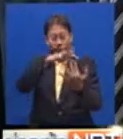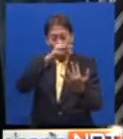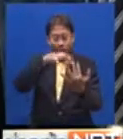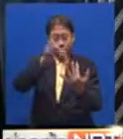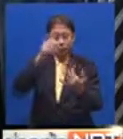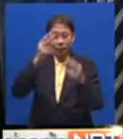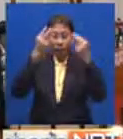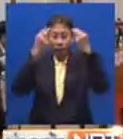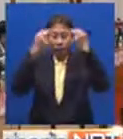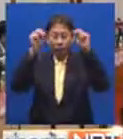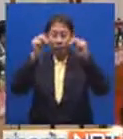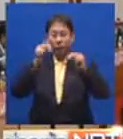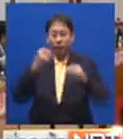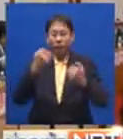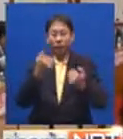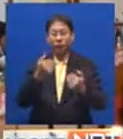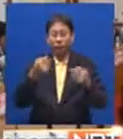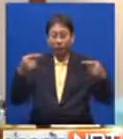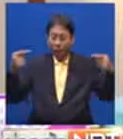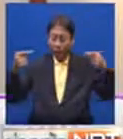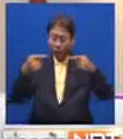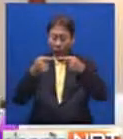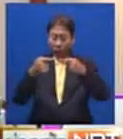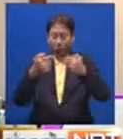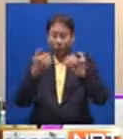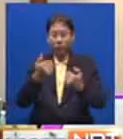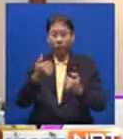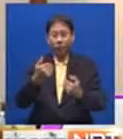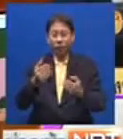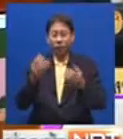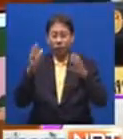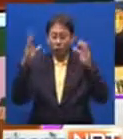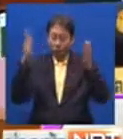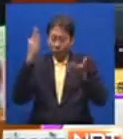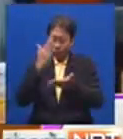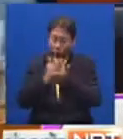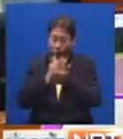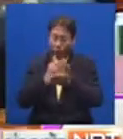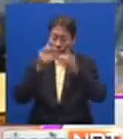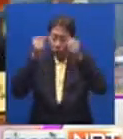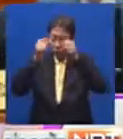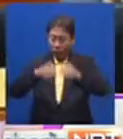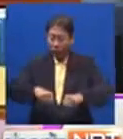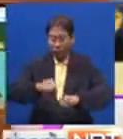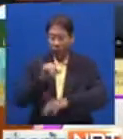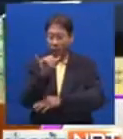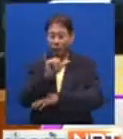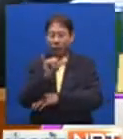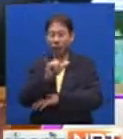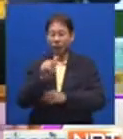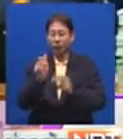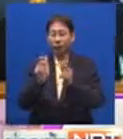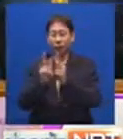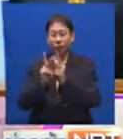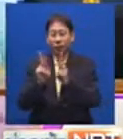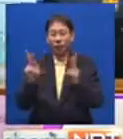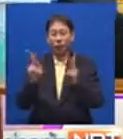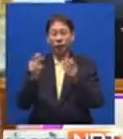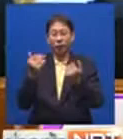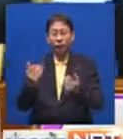รัฐมนตรีและฉะนั้นตรีโดยตรงยังไม่เป็นที่ยุติแล้วก็ยังไม่ใช่มติของคณะกรรมาธิการยกร่างรัฐธรรมนูญ